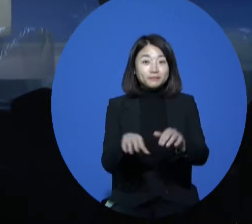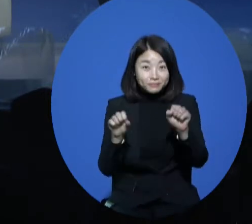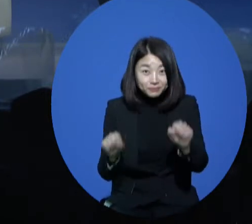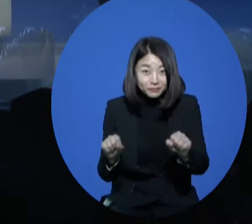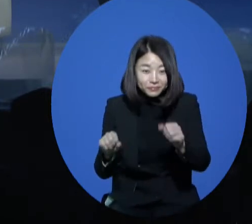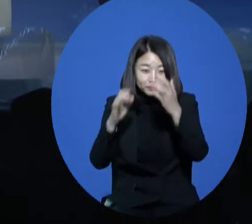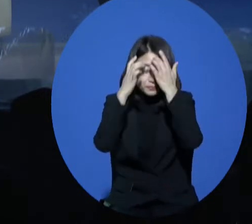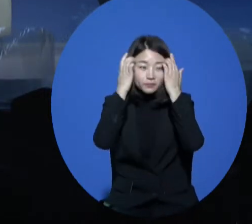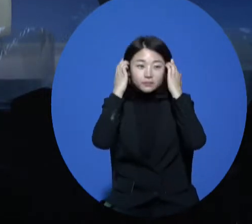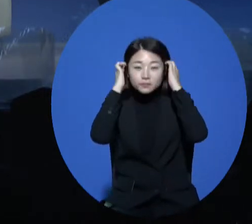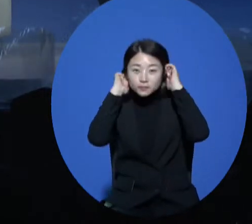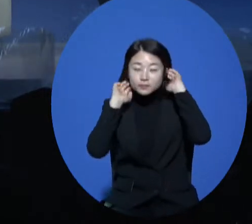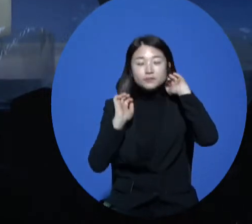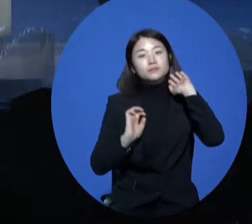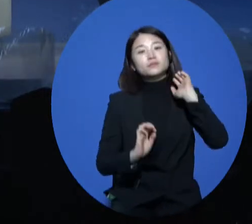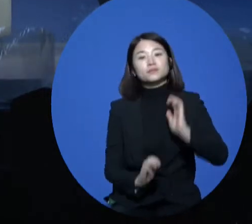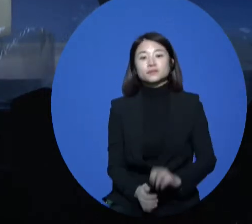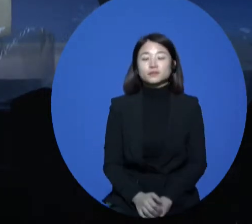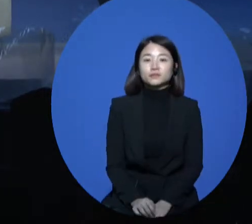안녕하십니까?